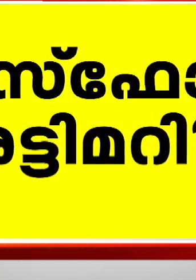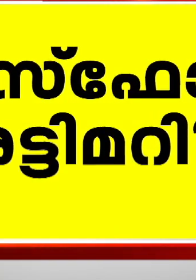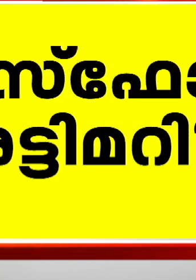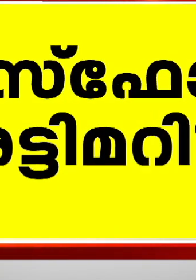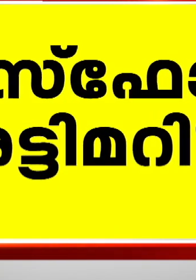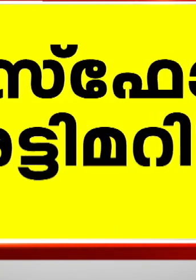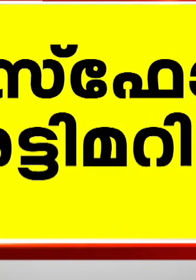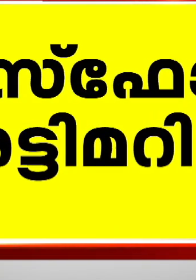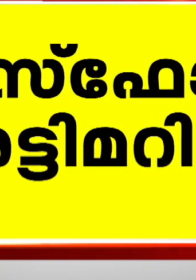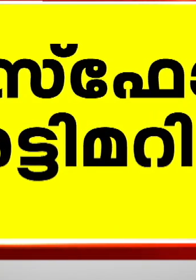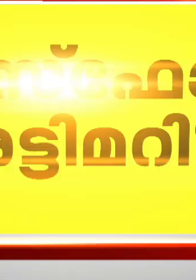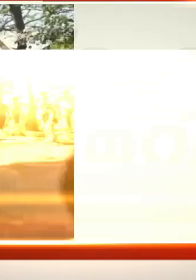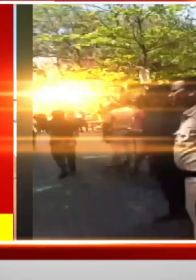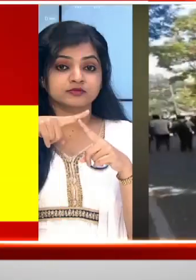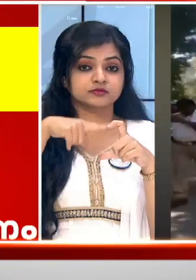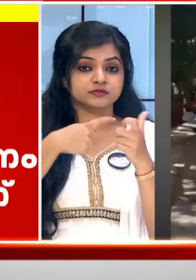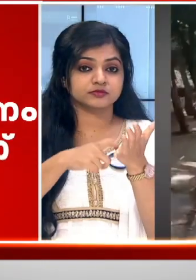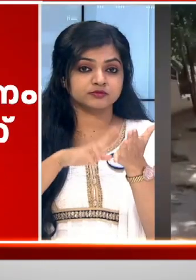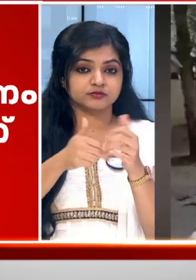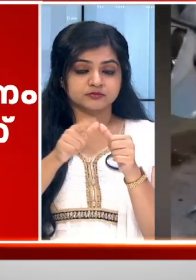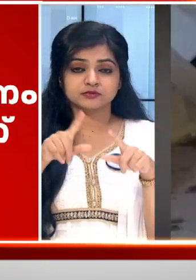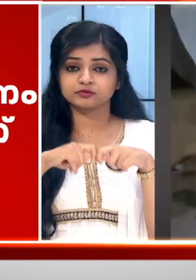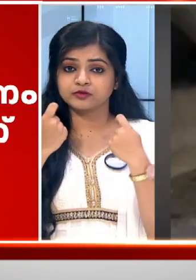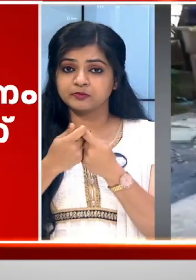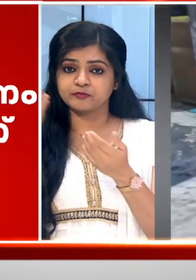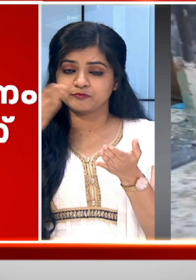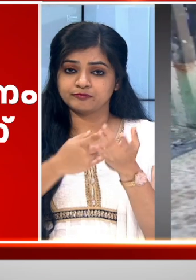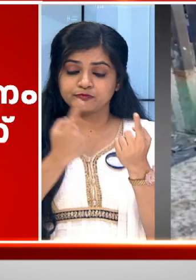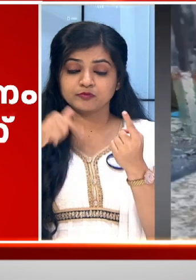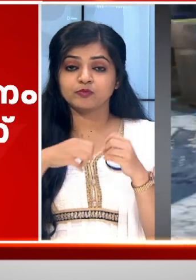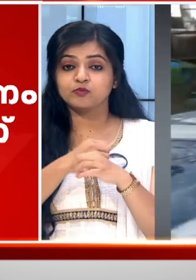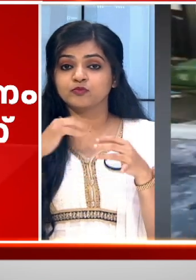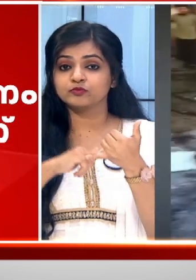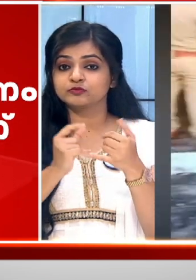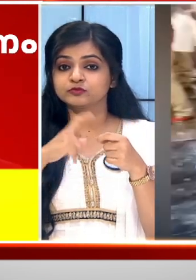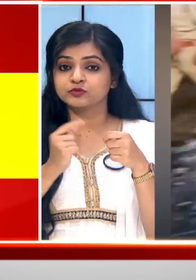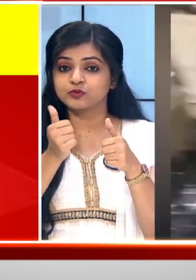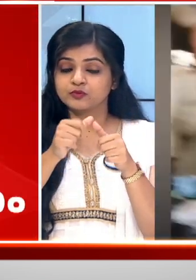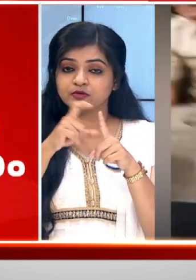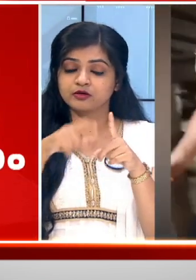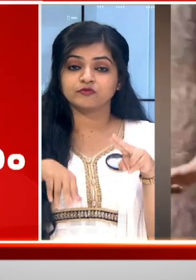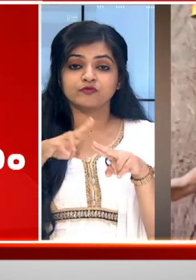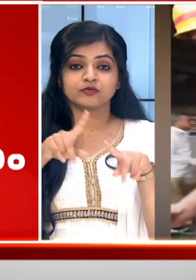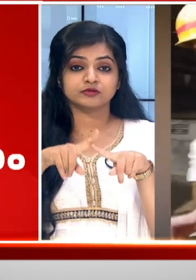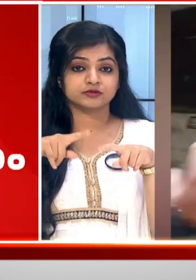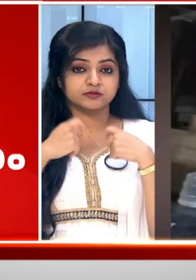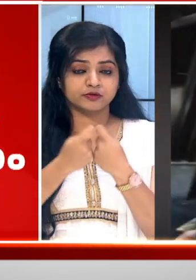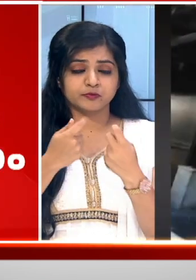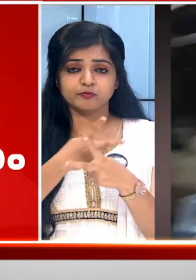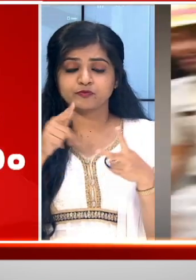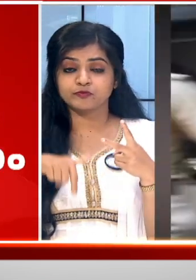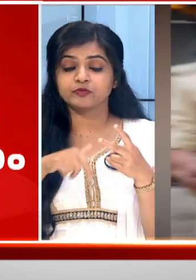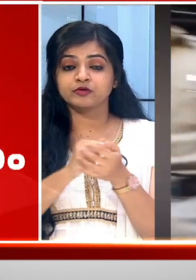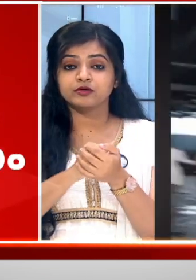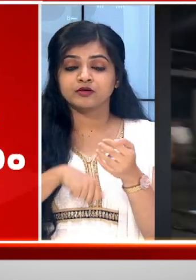സെക്യൂരിറ്റി വിഭാഗത്തിലെ ഉദ്യോഗസ്ഥർ അവിടെ പരിശോധന നടത്തുന്നുണ്ട്. ബോംബ്, ഡോഗ് സ്ക്വാഡ്, അതുപോലെ തന്നെ ഫോറൻസിക് ടീം, ഇത്രയും സംഘങ്ങൾ ഇപ്പോൾ ഈ പറഞ്ഞ രമേശ്വരം